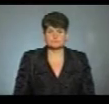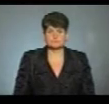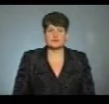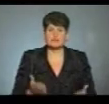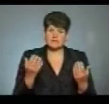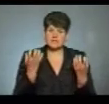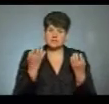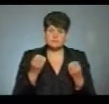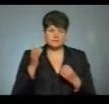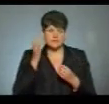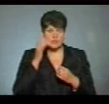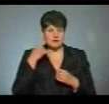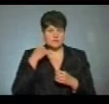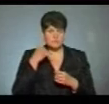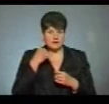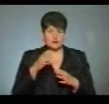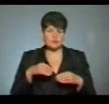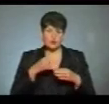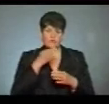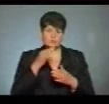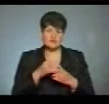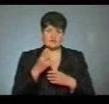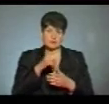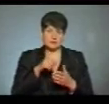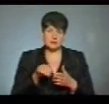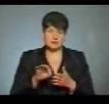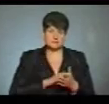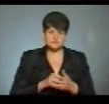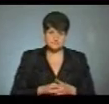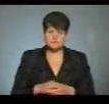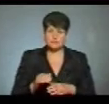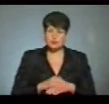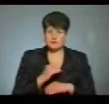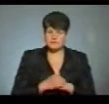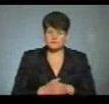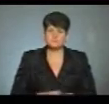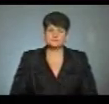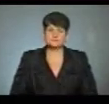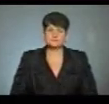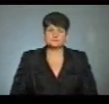Давайте ще почуємо телефонний дзвінок і потім дамо відповідь вже на 2 запитання одразу. Доброго вечора.